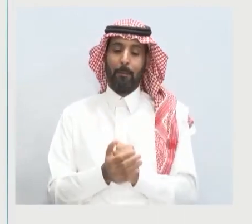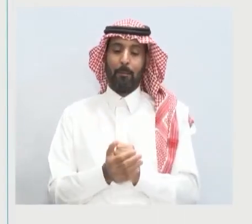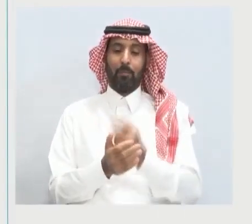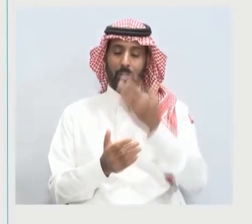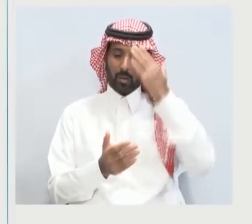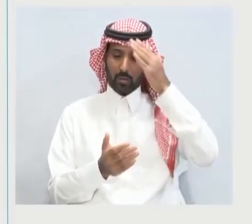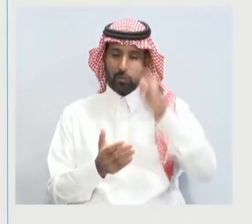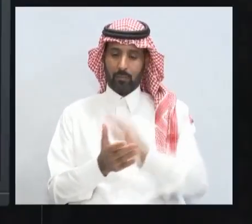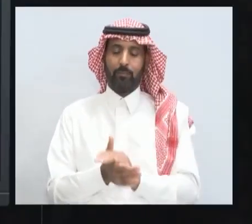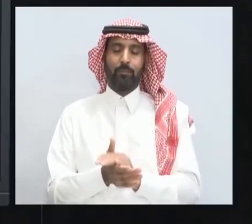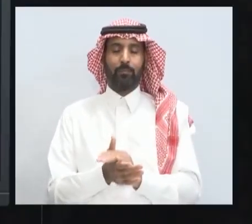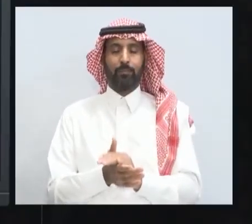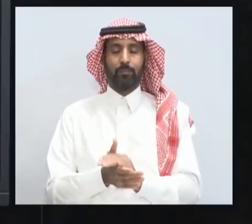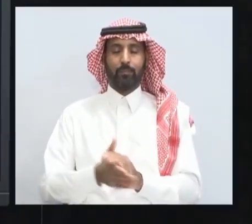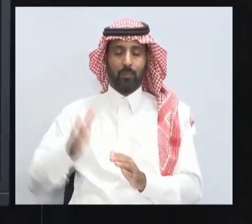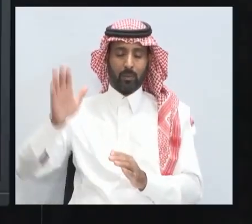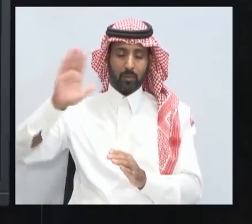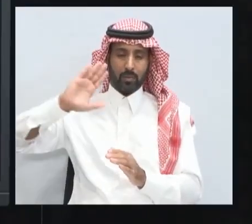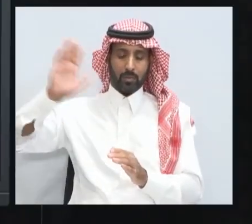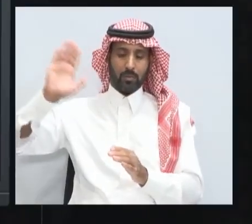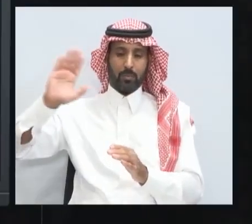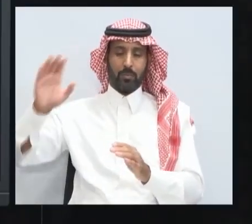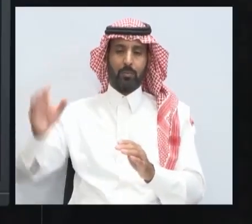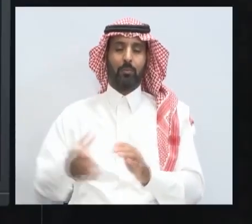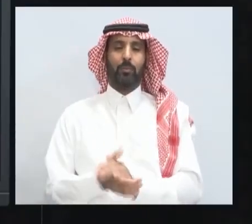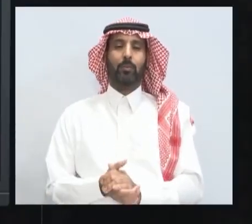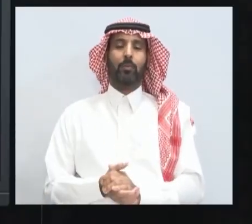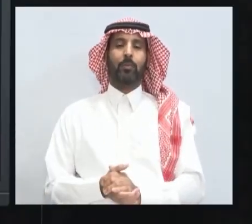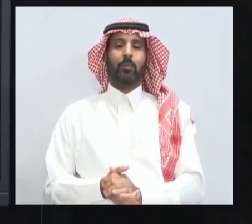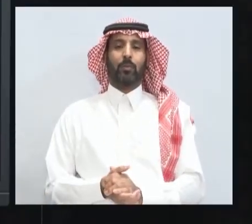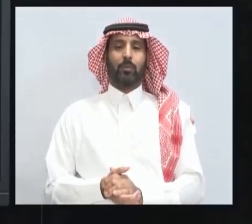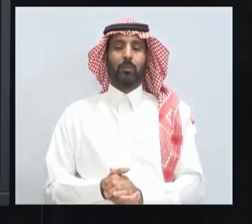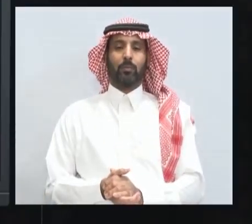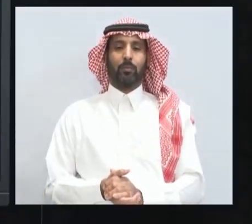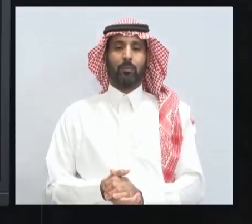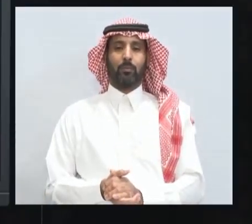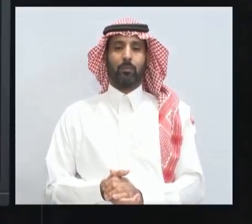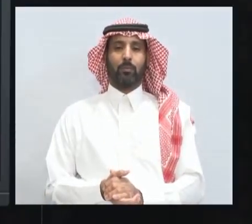شكرا لكم على حسن استماعكم وانصادكم والسلام عليكم ورحمه الله وبركاته